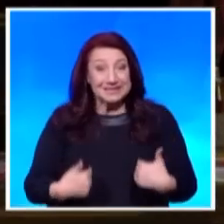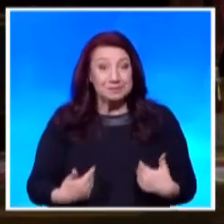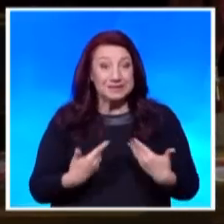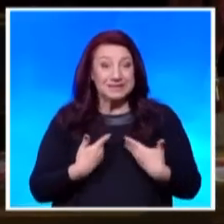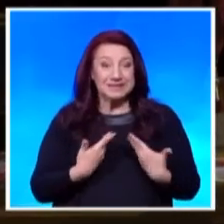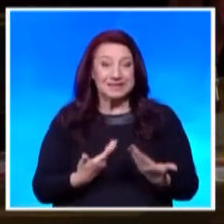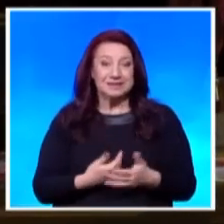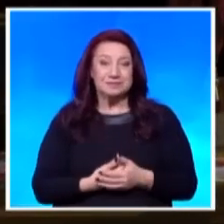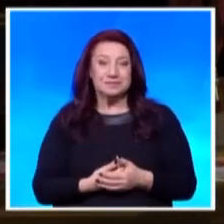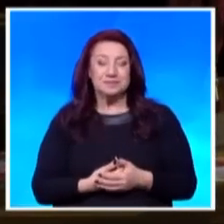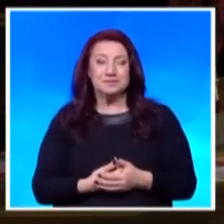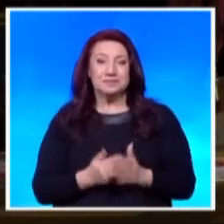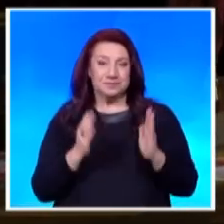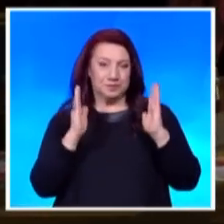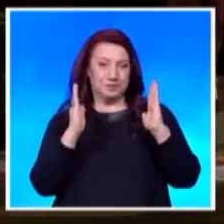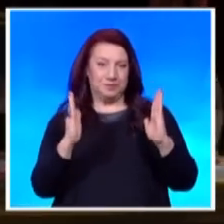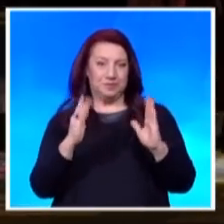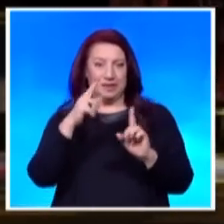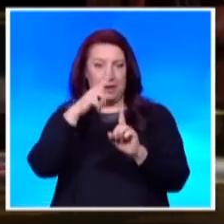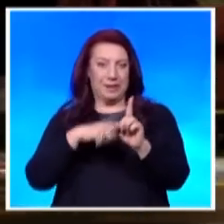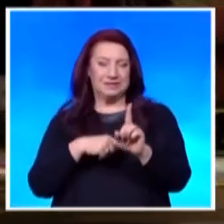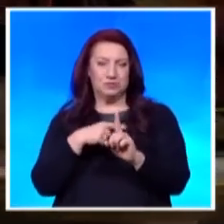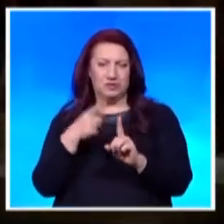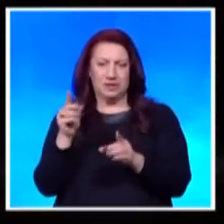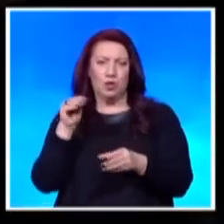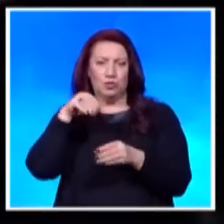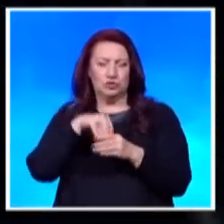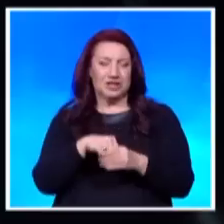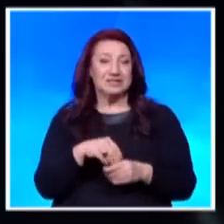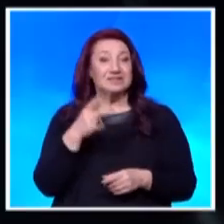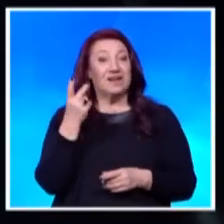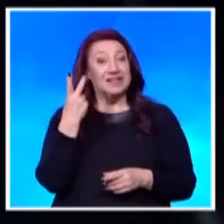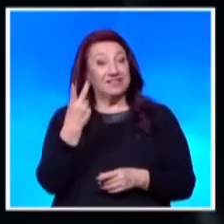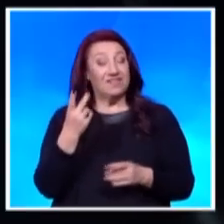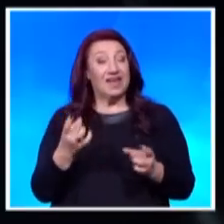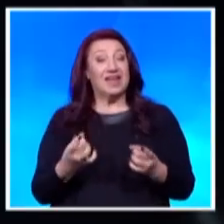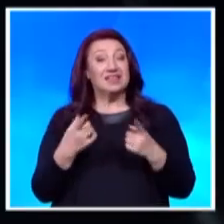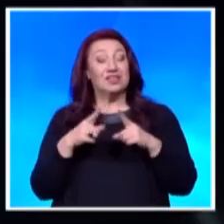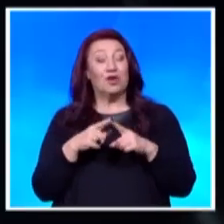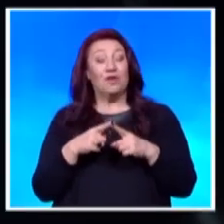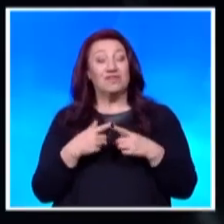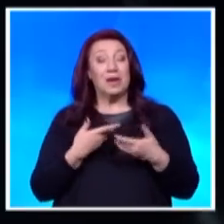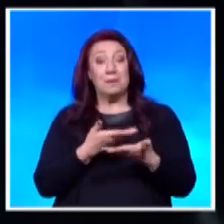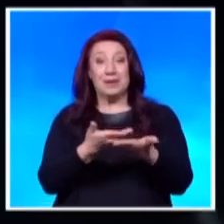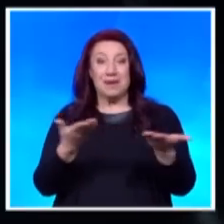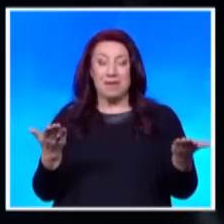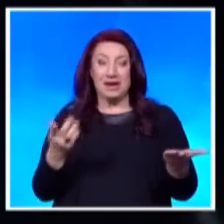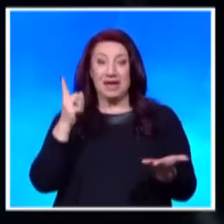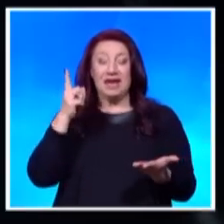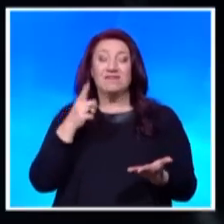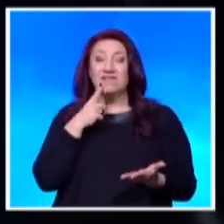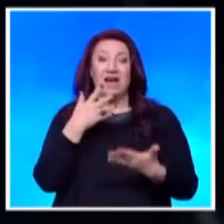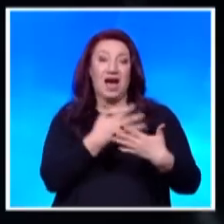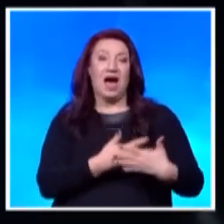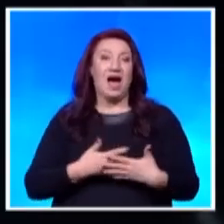В рамките на месец и половина тя участва в две нови премиери на сцената на Метрополитен опера в Нью-Йорк.